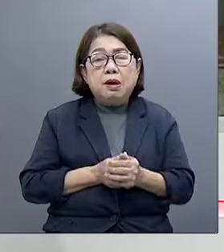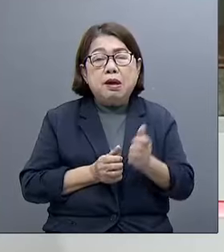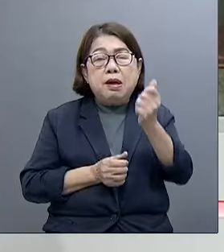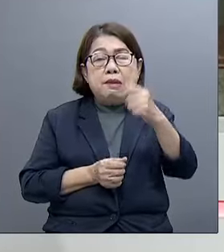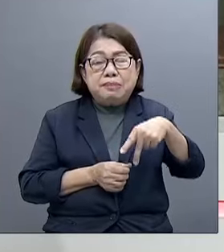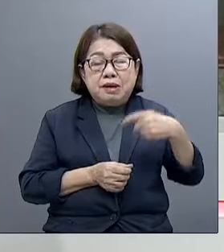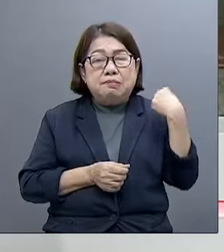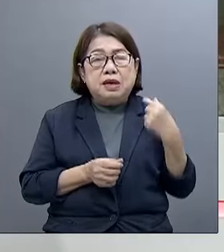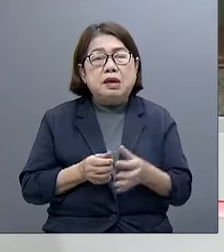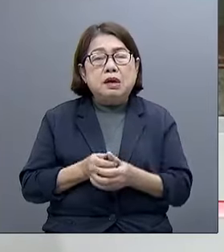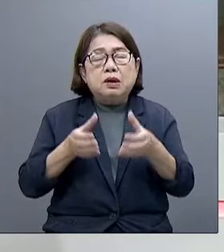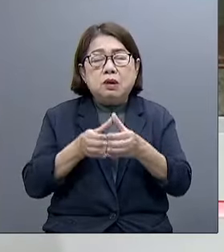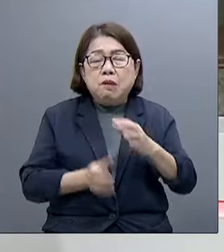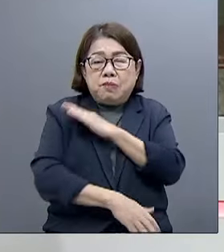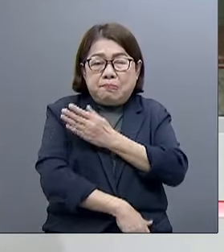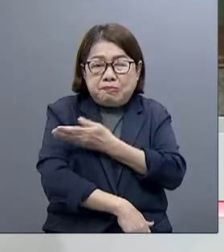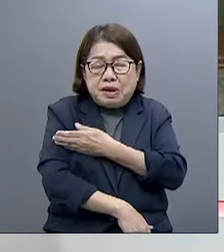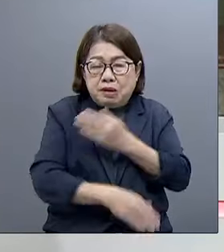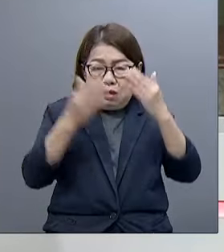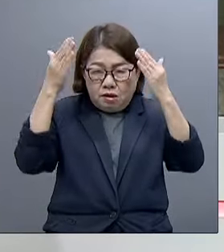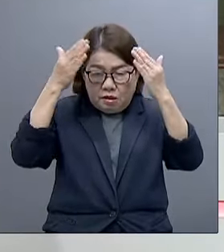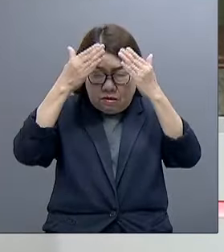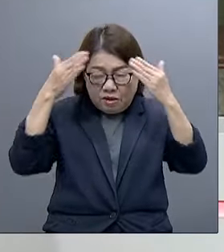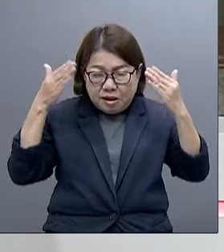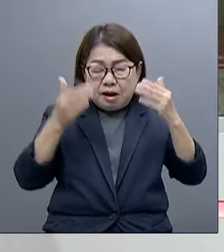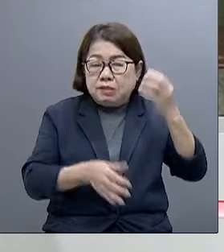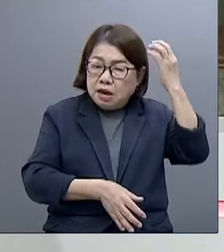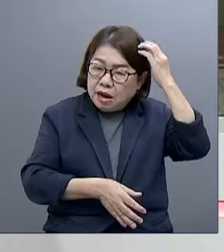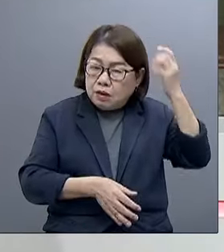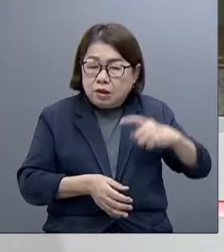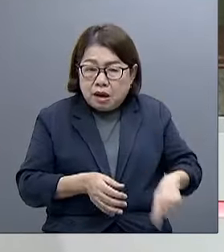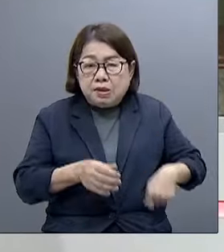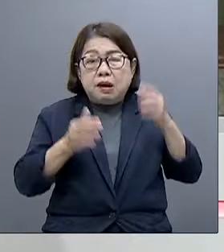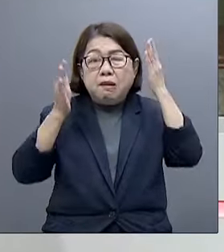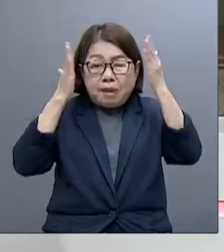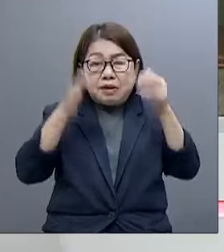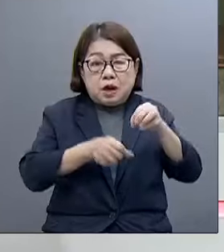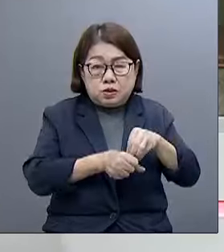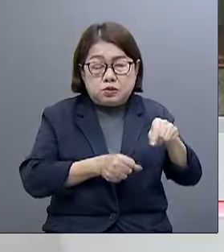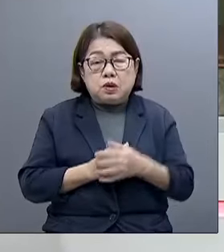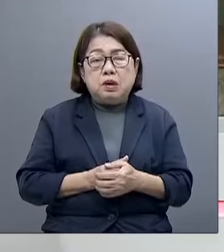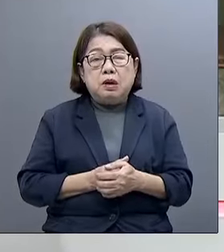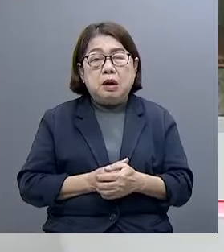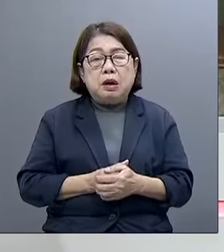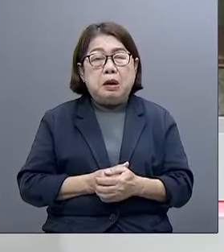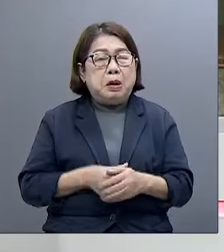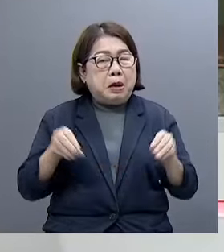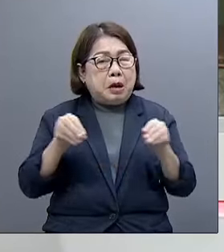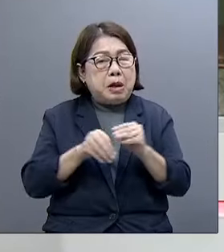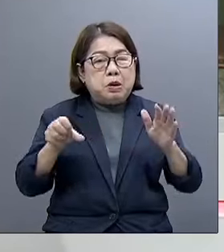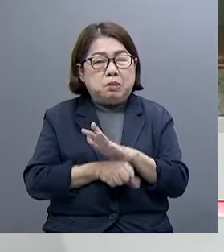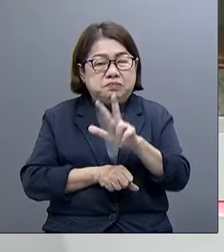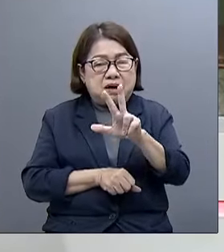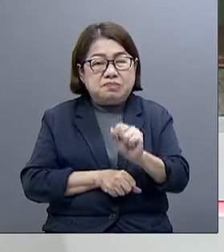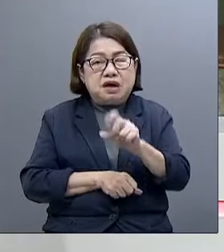มอยู่ด้วยในนี้ค่ะเช่นฟิลิปปินส์เวียดนามลาวกัมพูชาแล้วก็มาเลเซียตัวเลขผู้เสียชีวิตใกล้แต่300,000คนนะคะตามมาด้ว